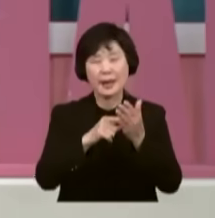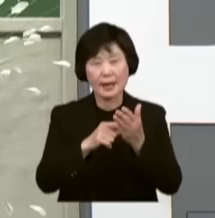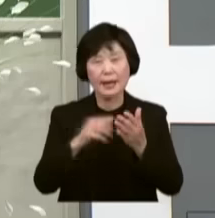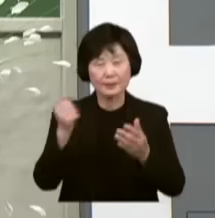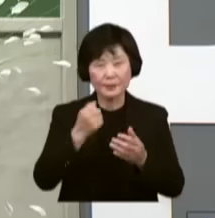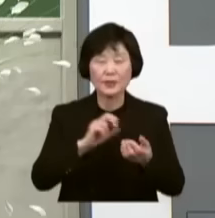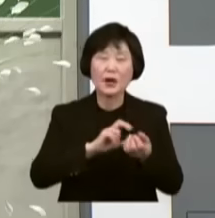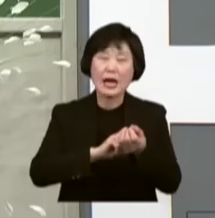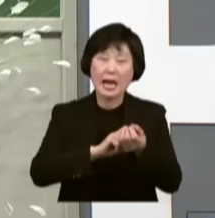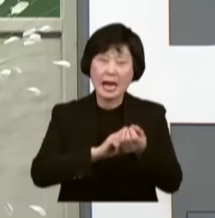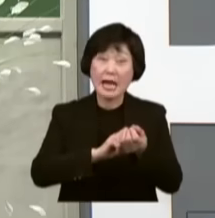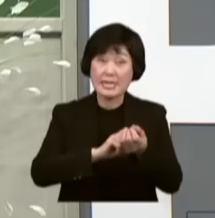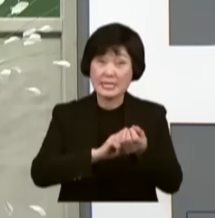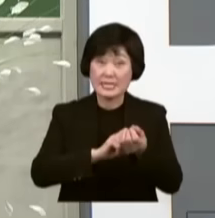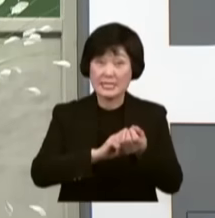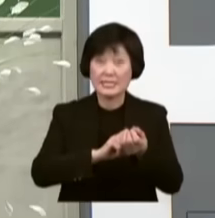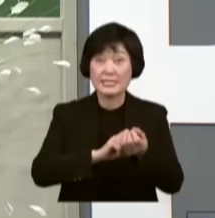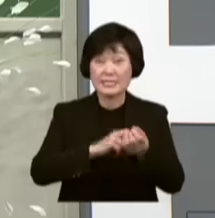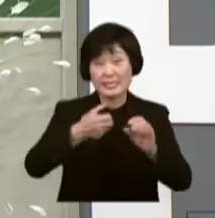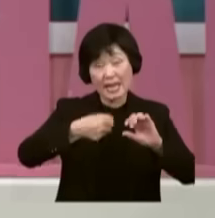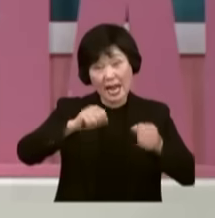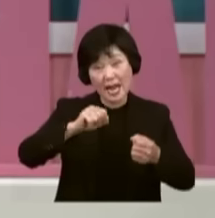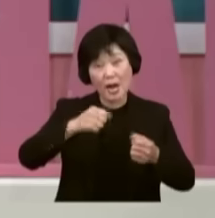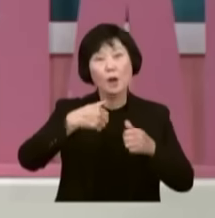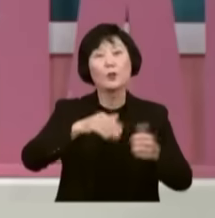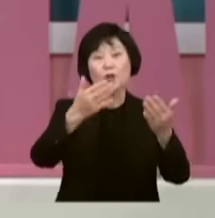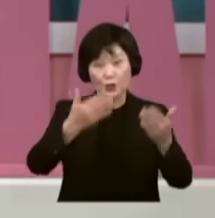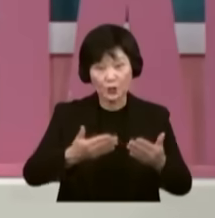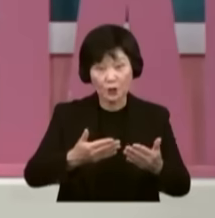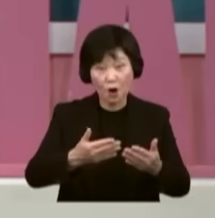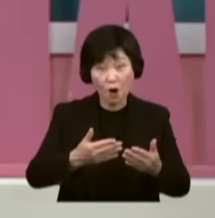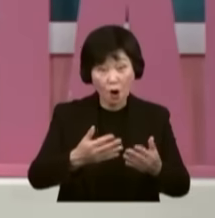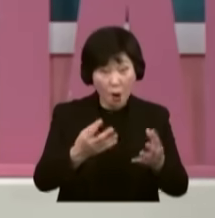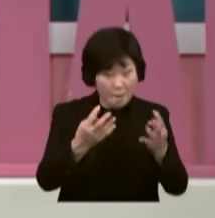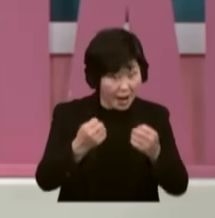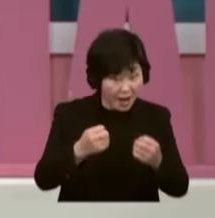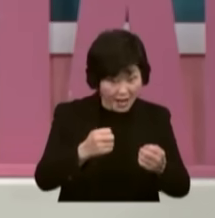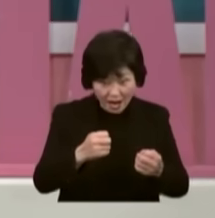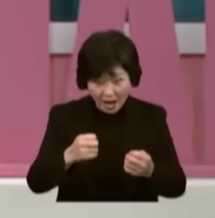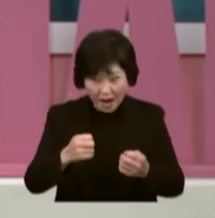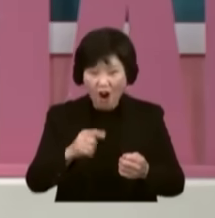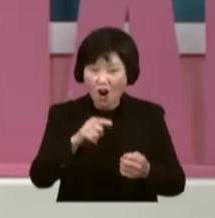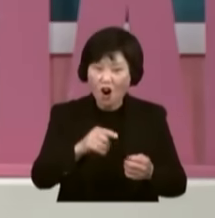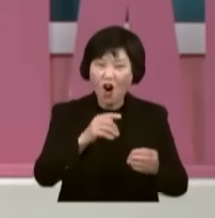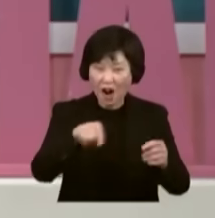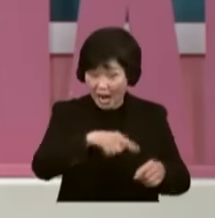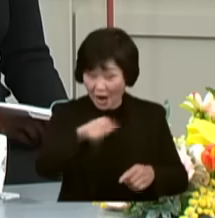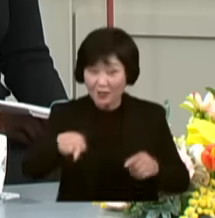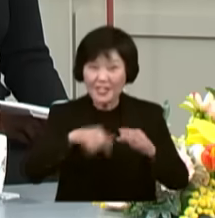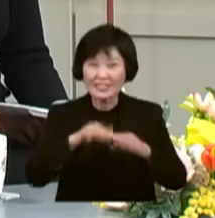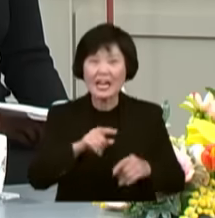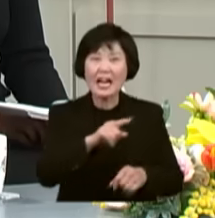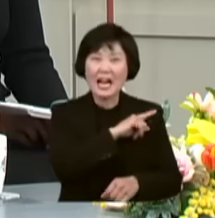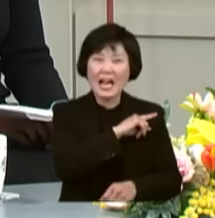보냈는데 네. 그래서 드셨어요. 거기서 제일 한약 냄새가 많이 나는 원액을 찾았어.